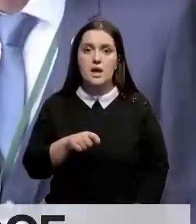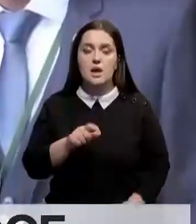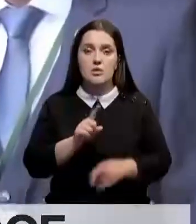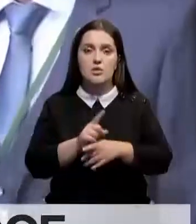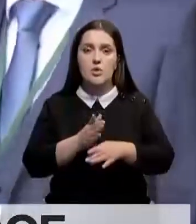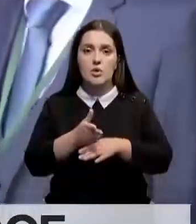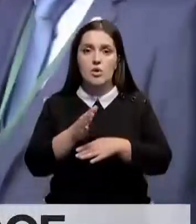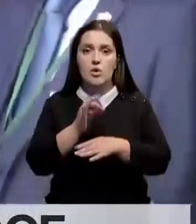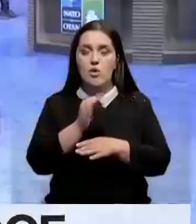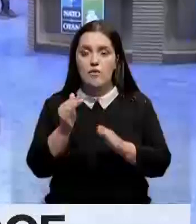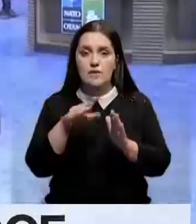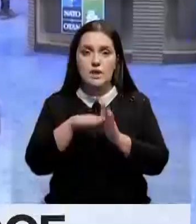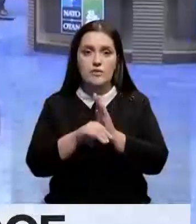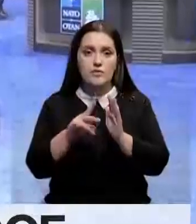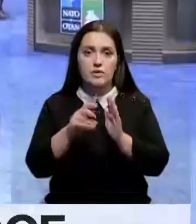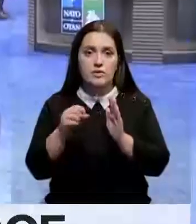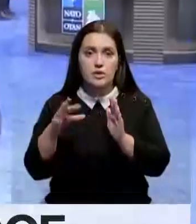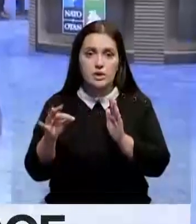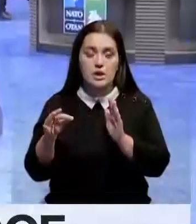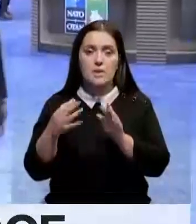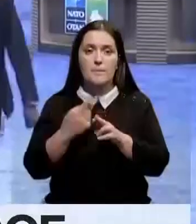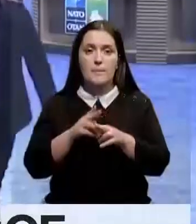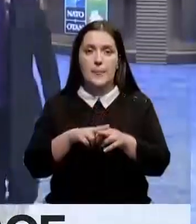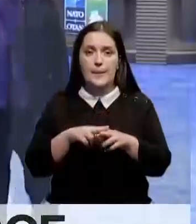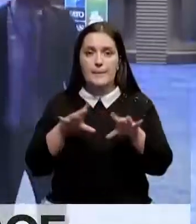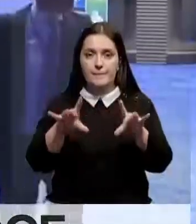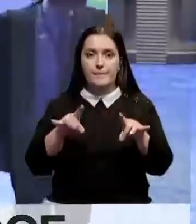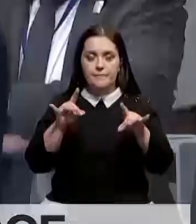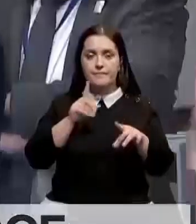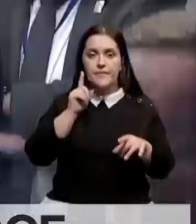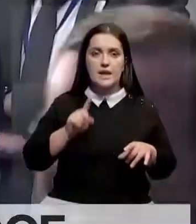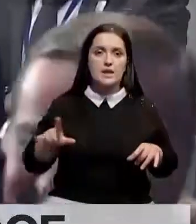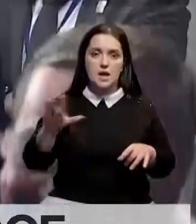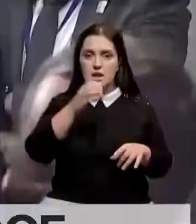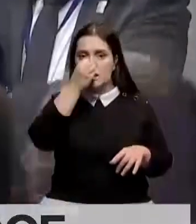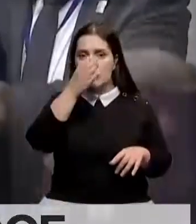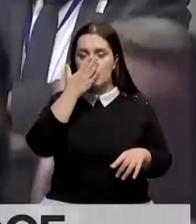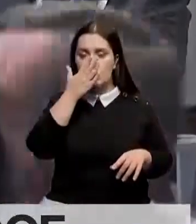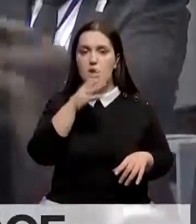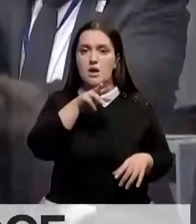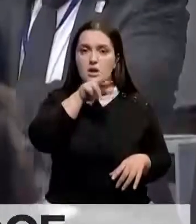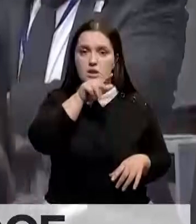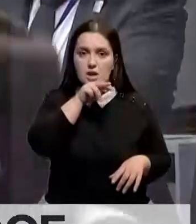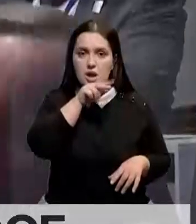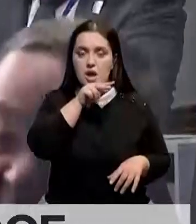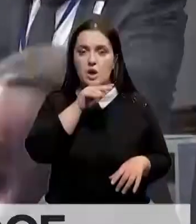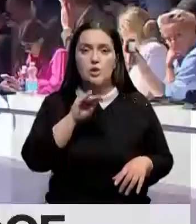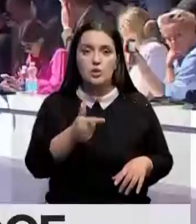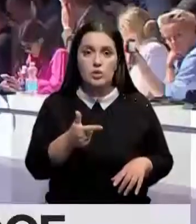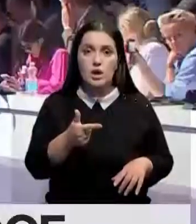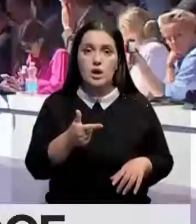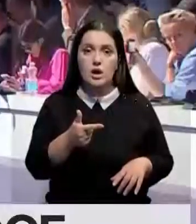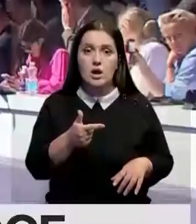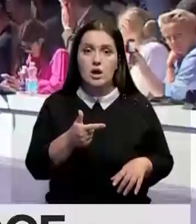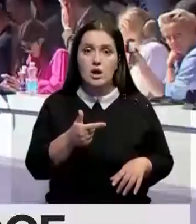и гости страны, которые официально не входят в НАТО. Это лидеры Австралии, Новой Зеландии, Японии и Южной Кореи. И вот